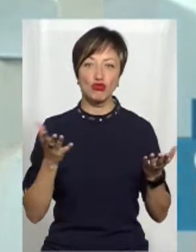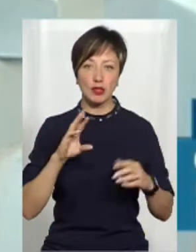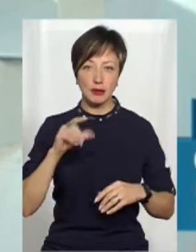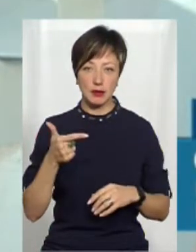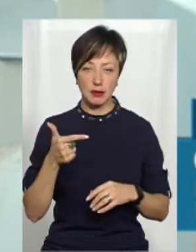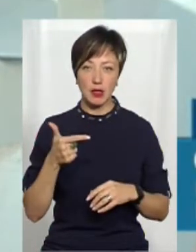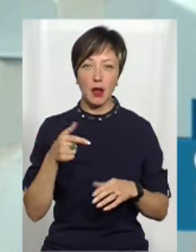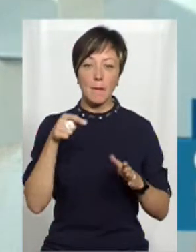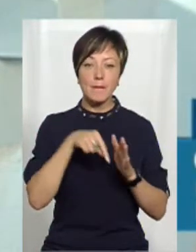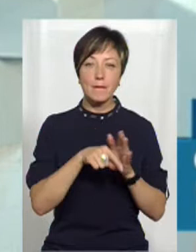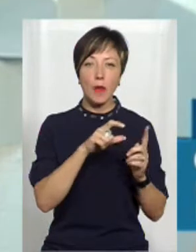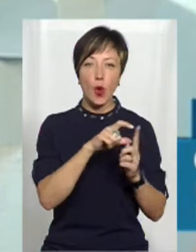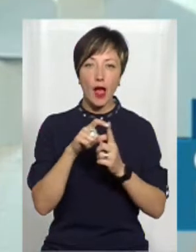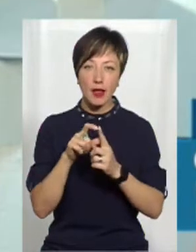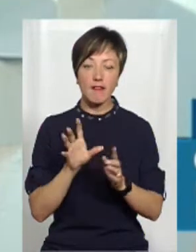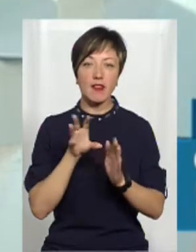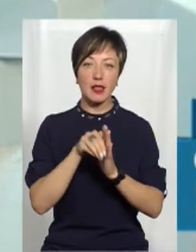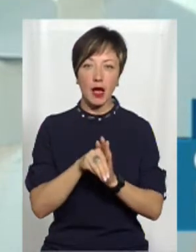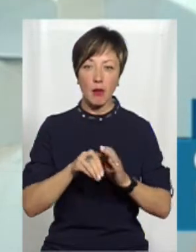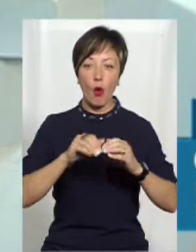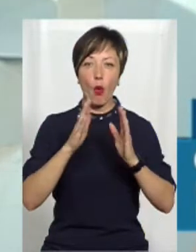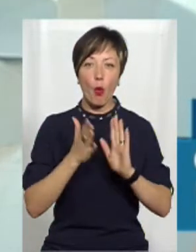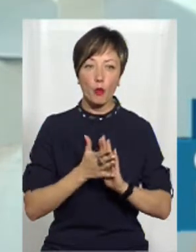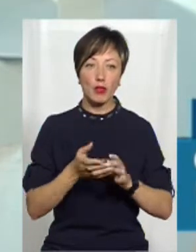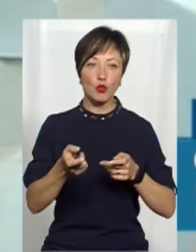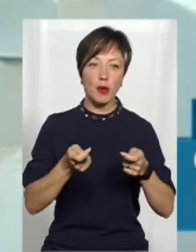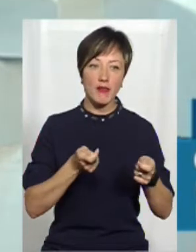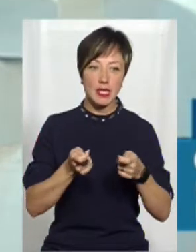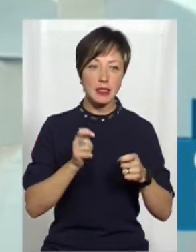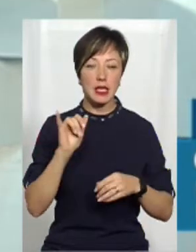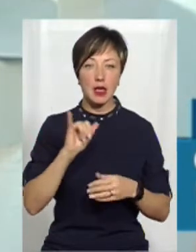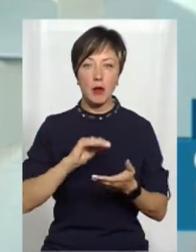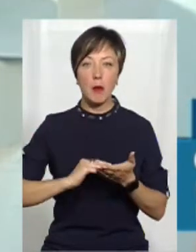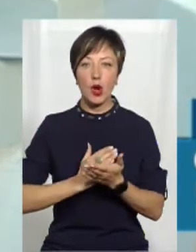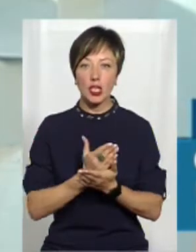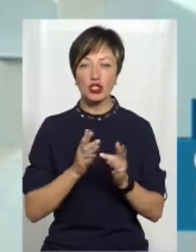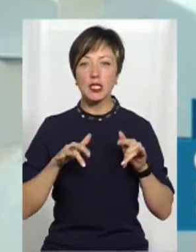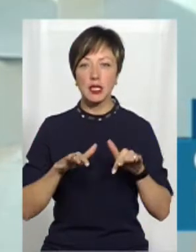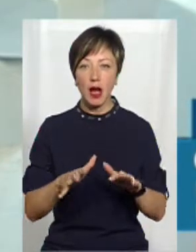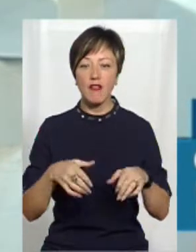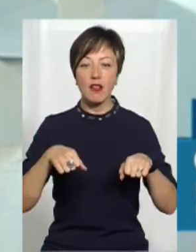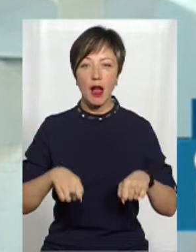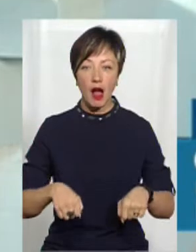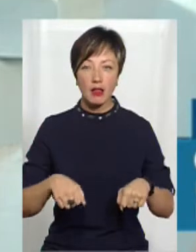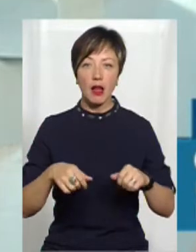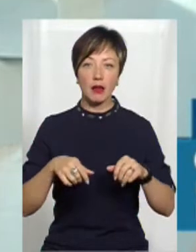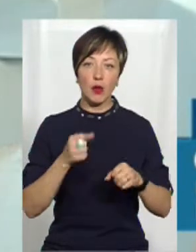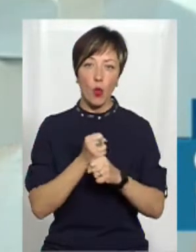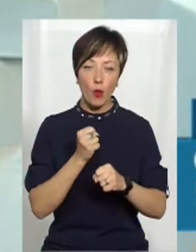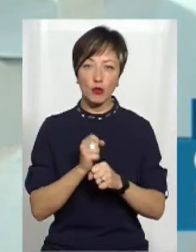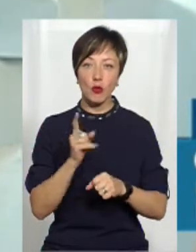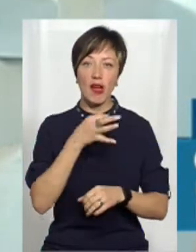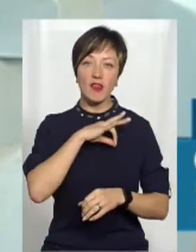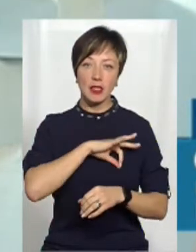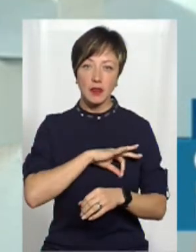в поняття публічність ми вкладаємо комплекс управлінських і політичних заходів, яких влада докладає для того, щоб